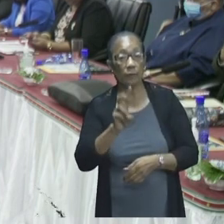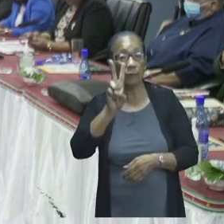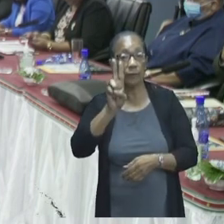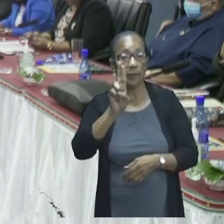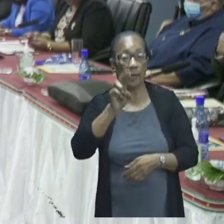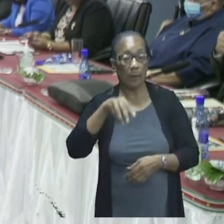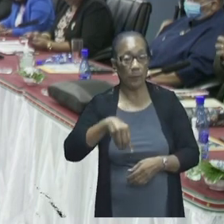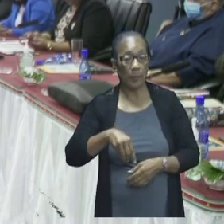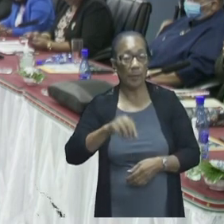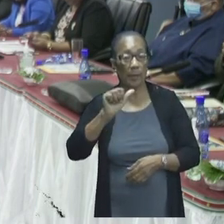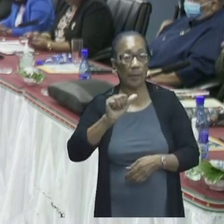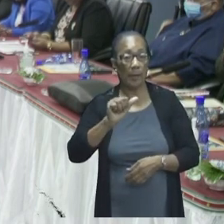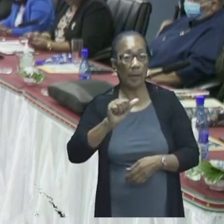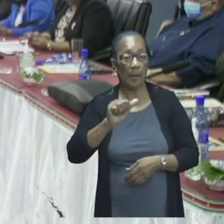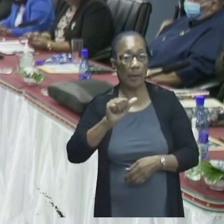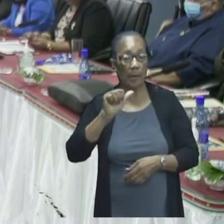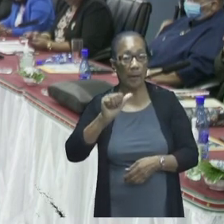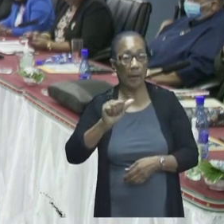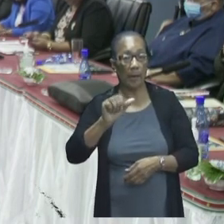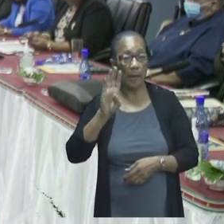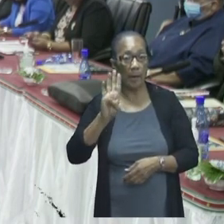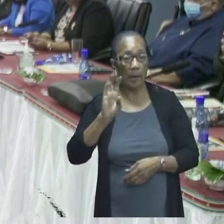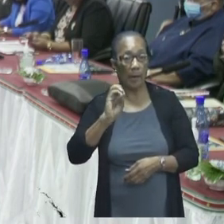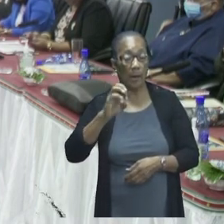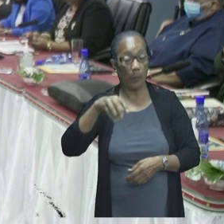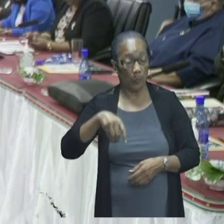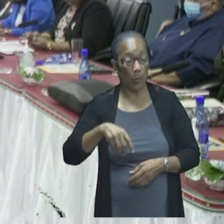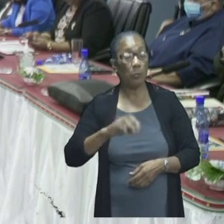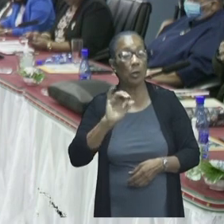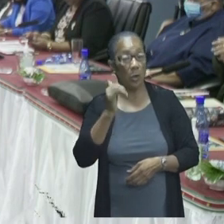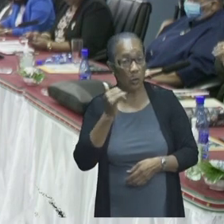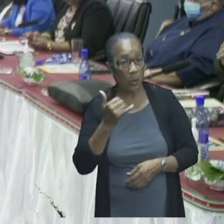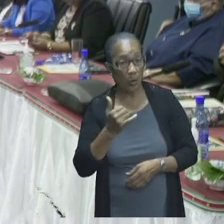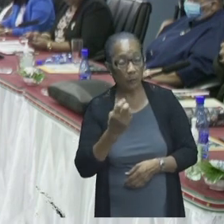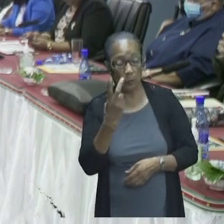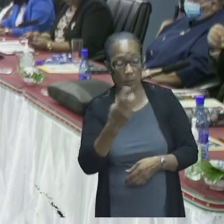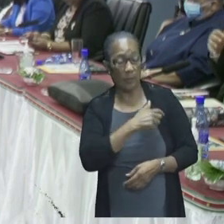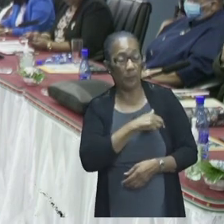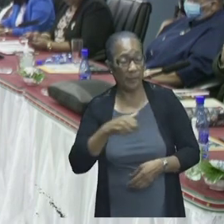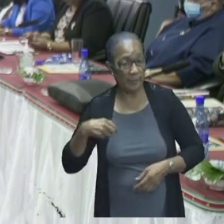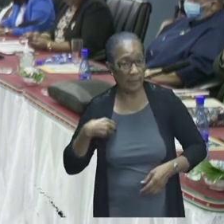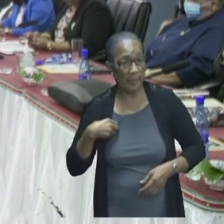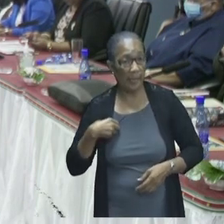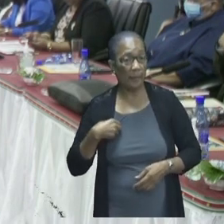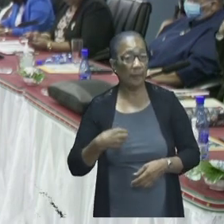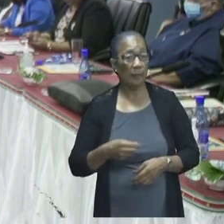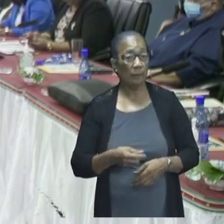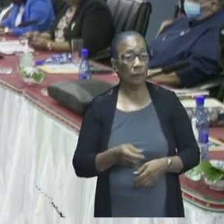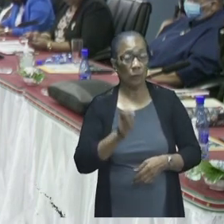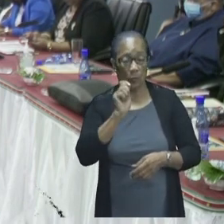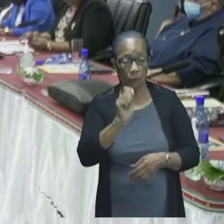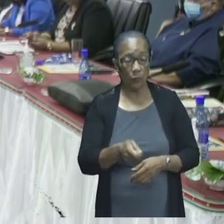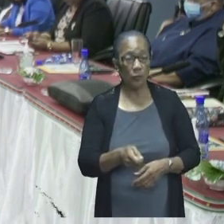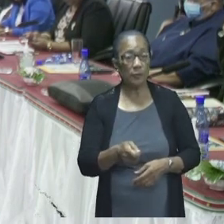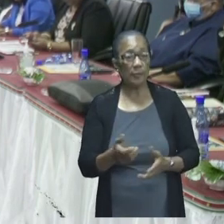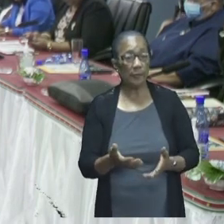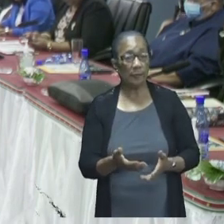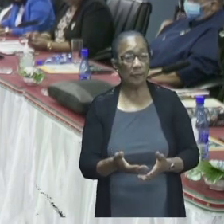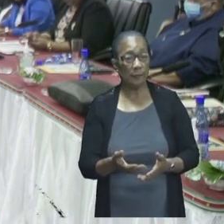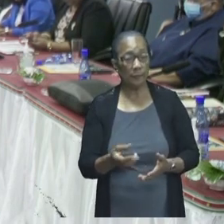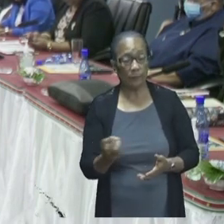bob ja die heerlijke de vice-president van aangaat voor stef vanhaeren op een forse van de vdab die